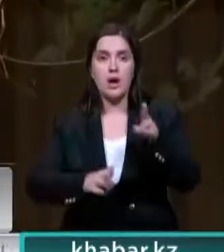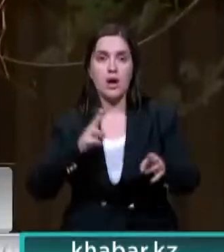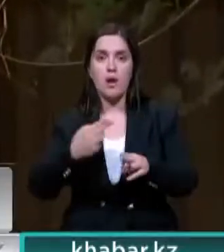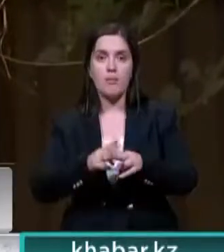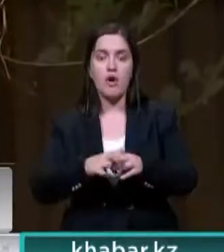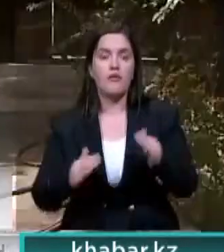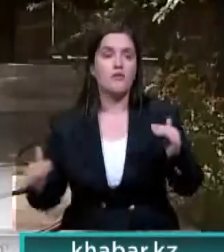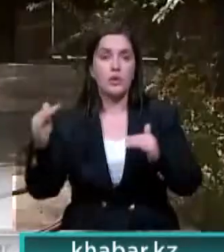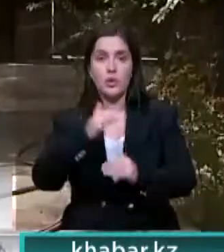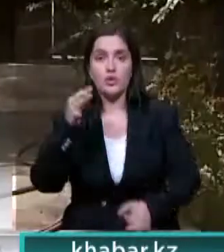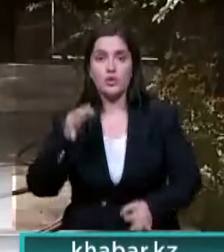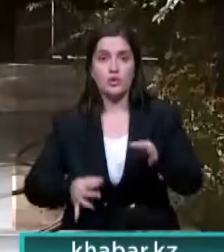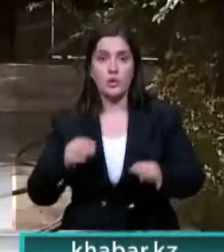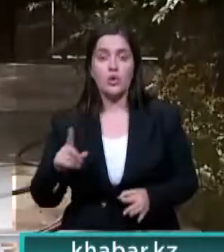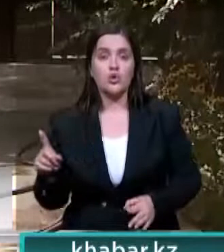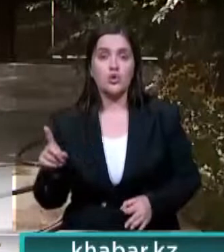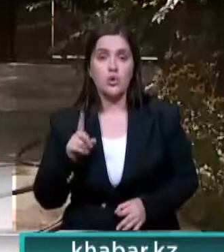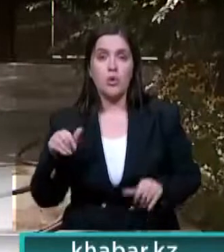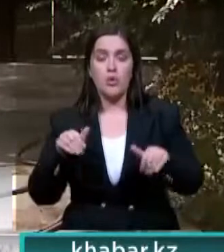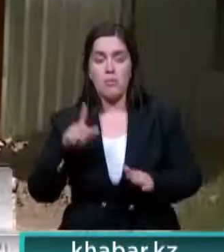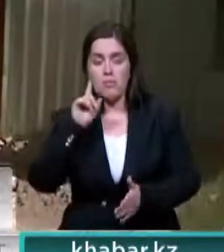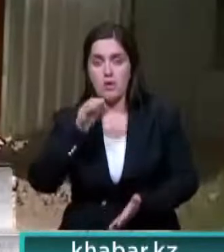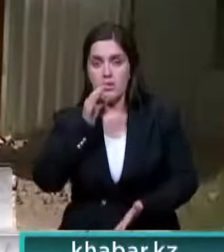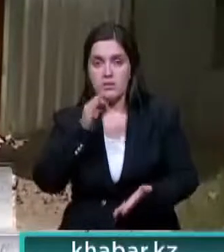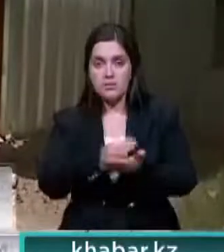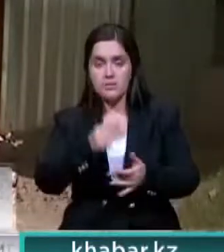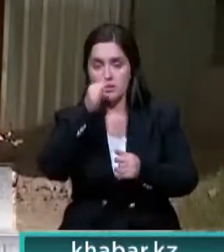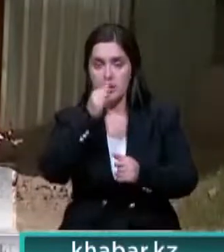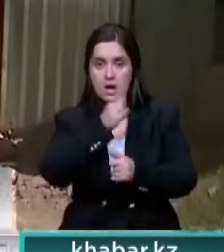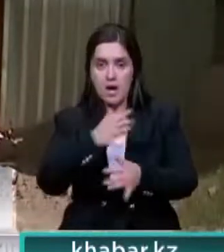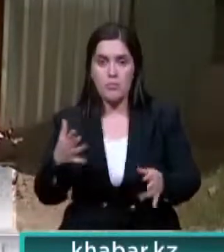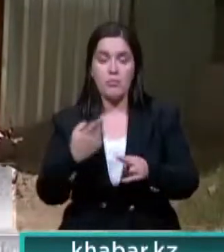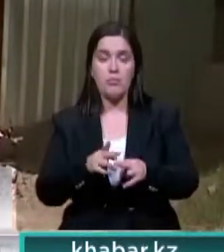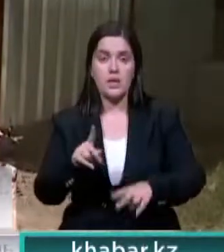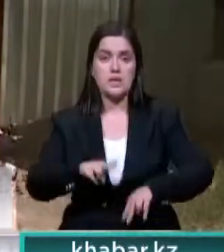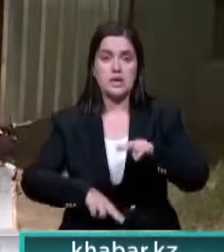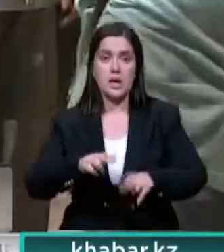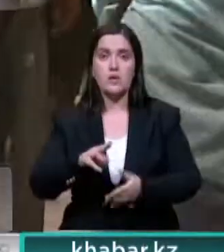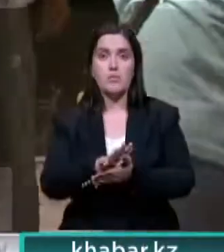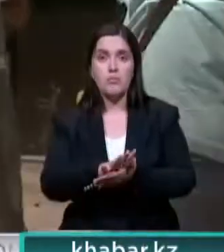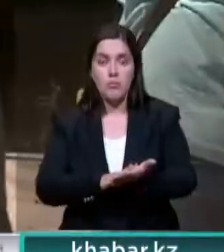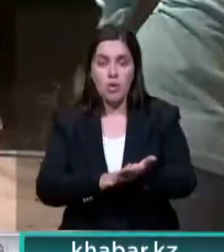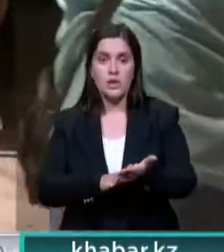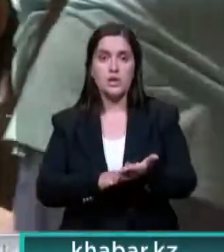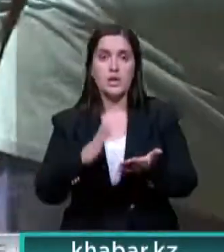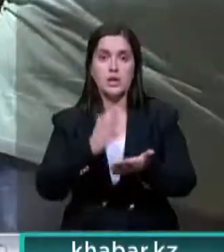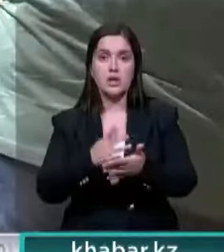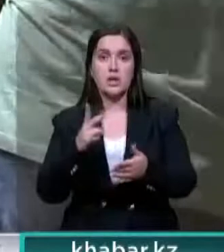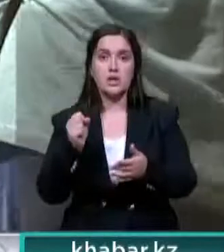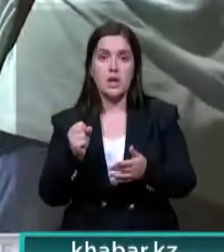Верховный суд. И пока не выйдет решение комментировать ситуацию, они отказываются. Тем временем застройщик продолжает строительные работы.